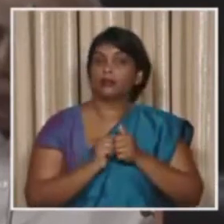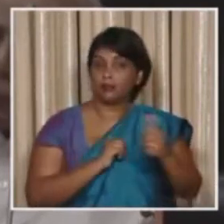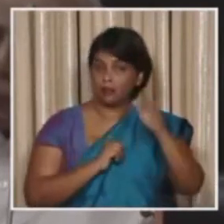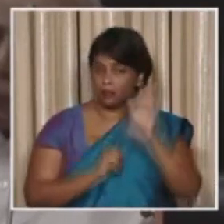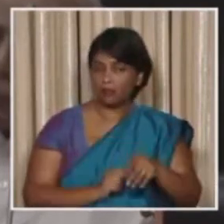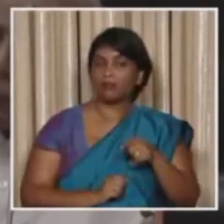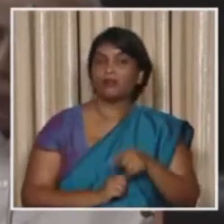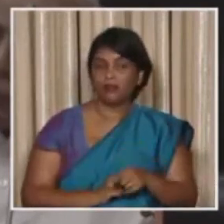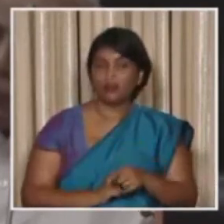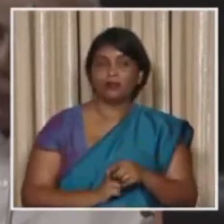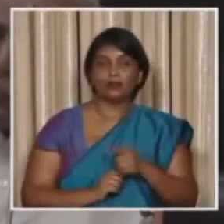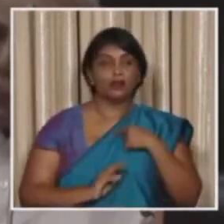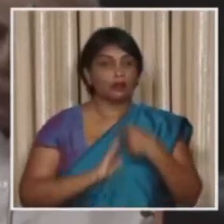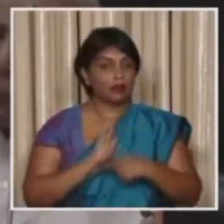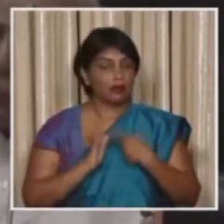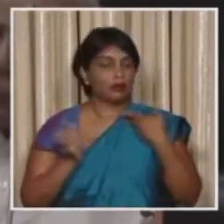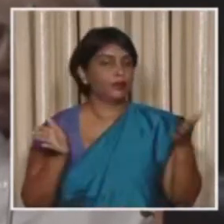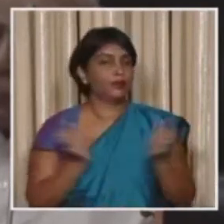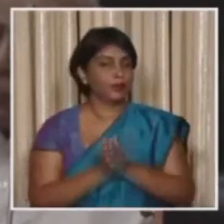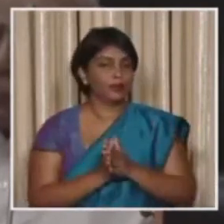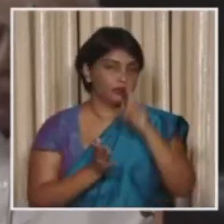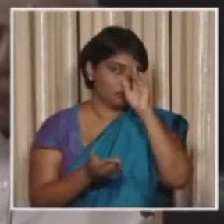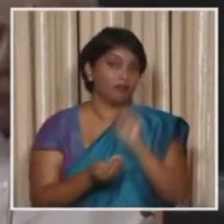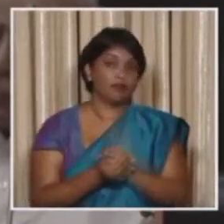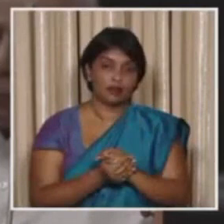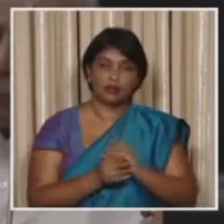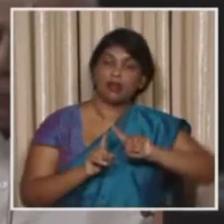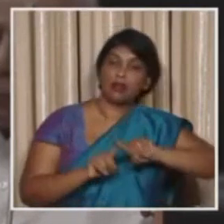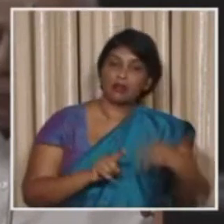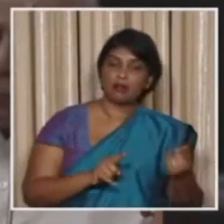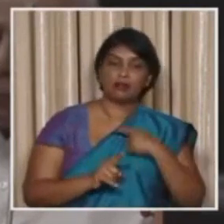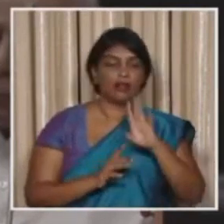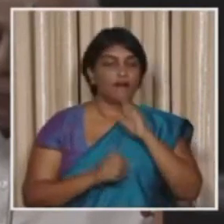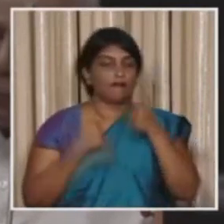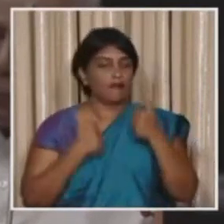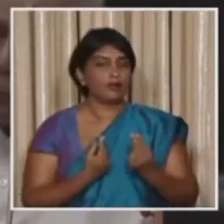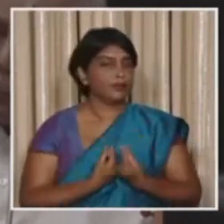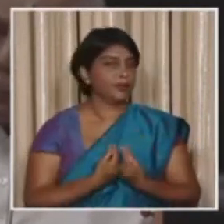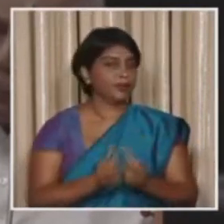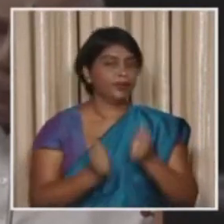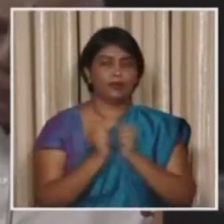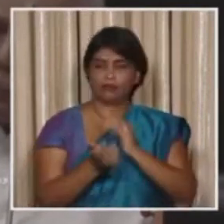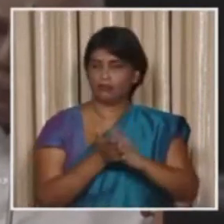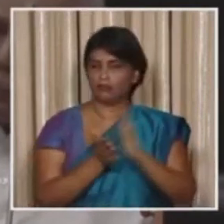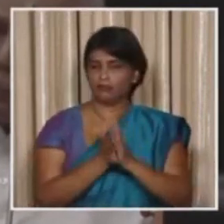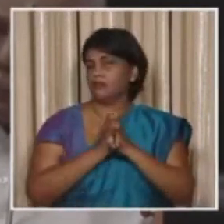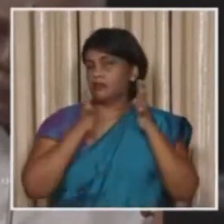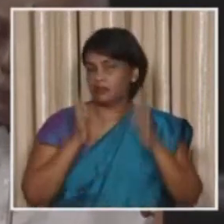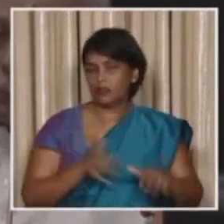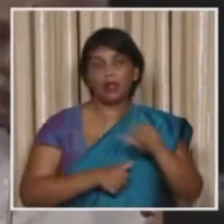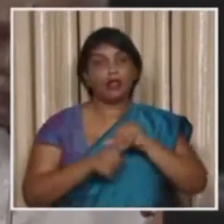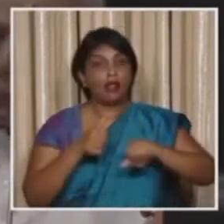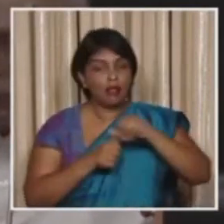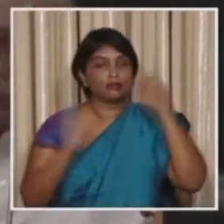මගින් අතකින් ජාතික එකමුතුභාවය ආරක්ෂා වෙනවා. අනික් අතින් වඩාත් කාර්යක්ෂම වැඩි සේවාවන් සැලසෙන